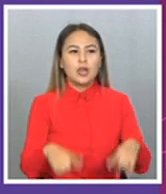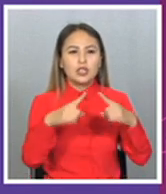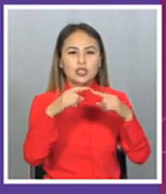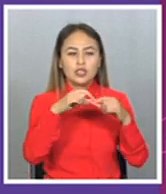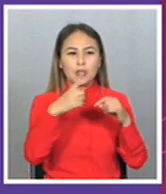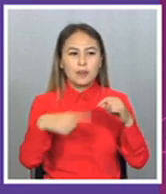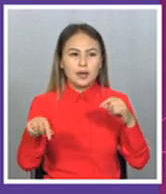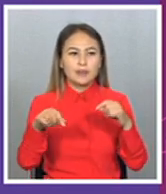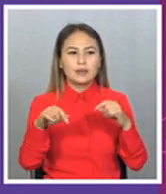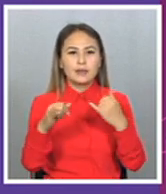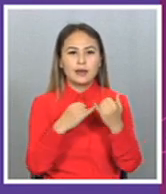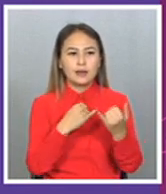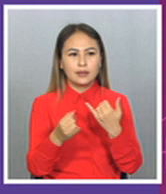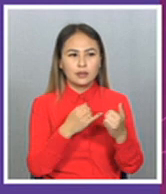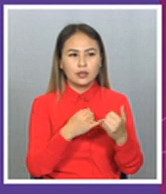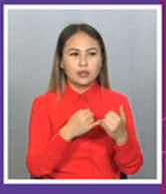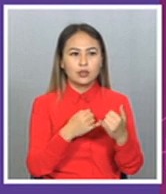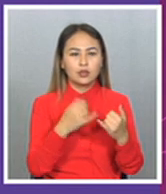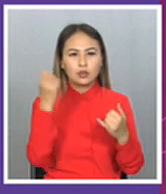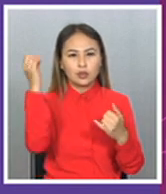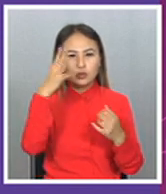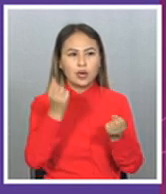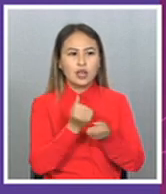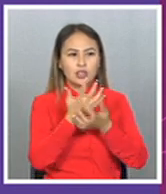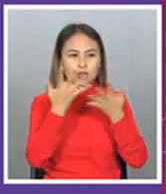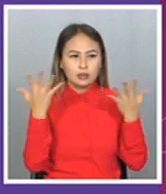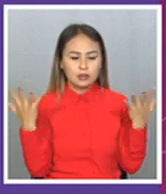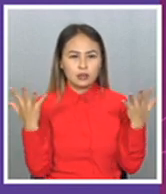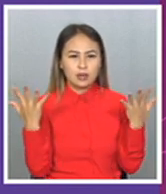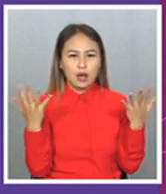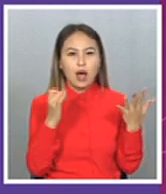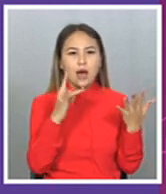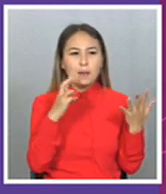Жапырақ сарғайды. Күн ашылды.